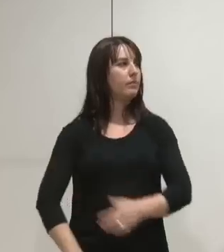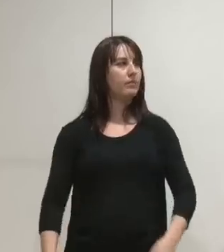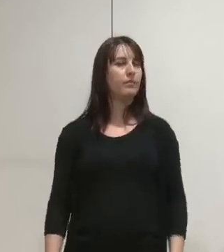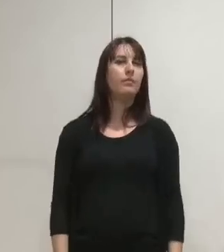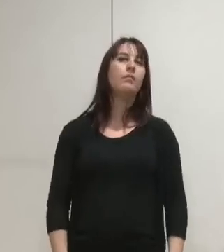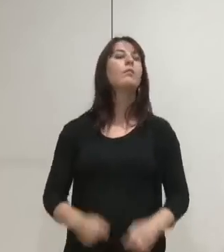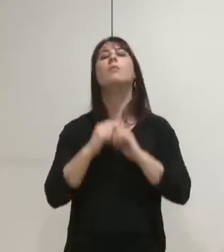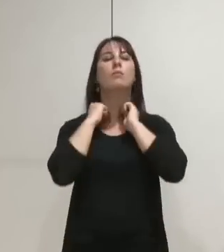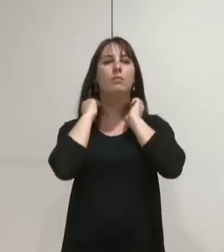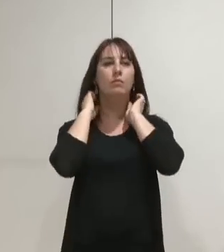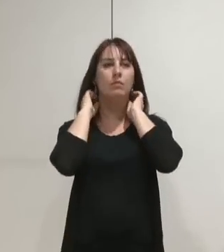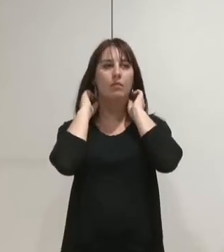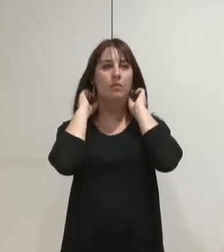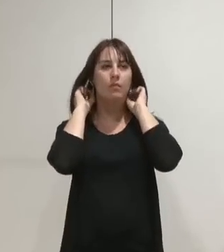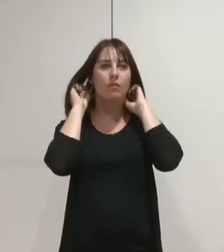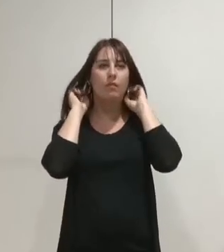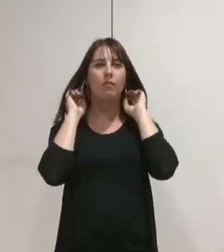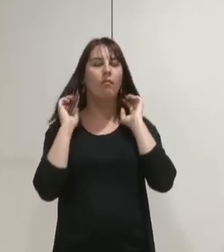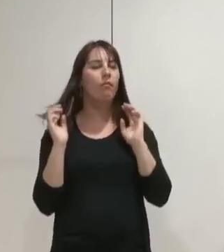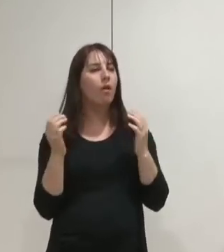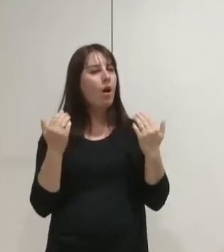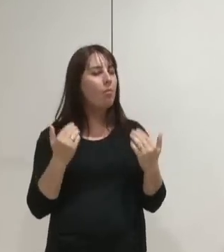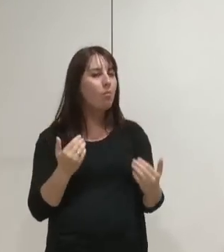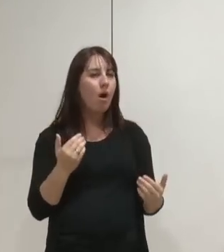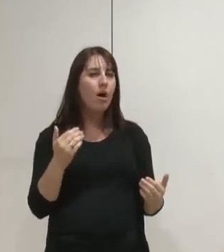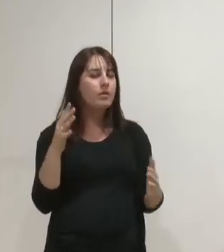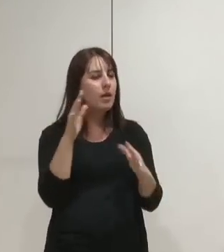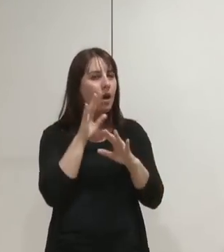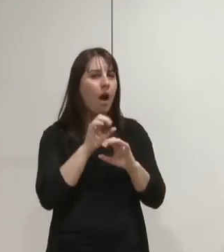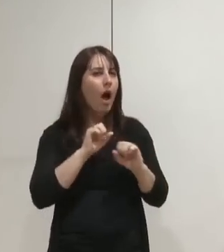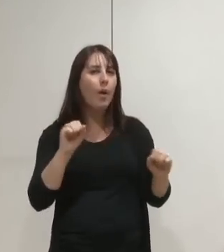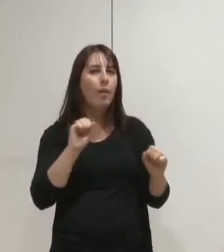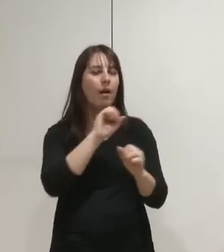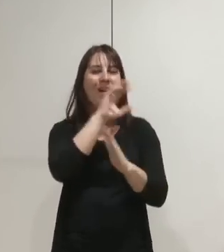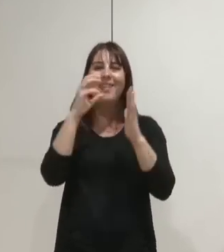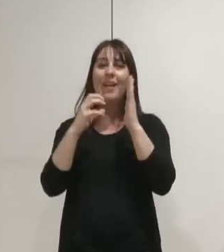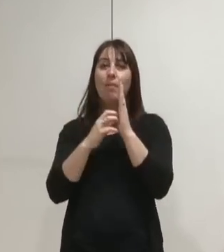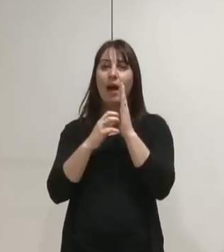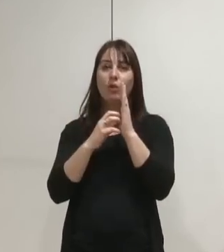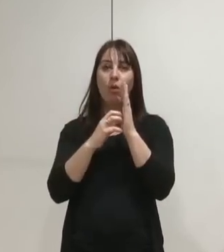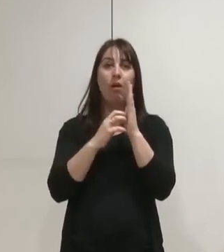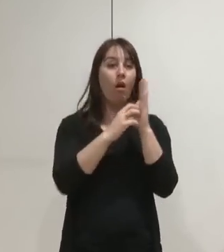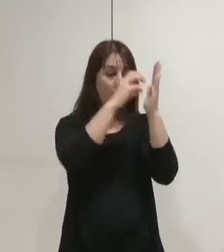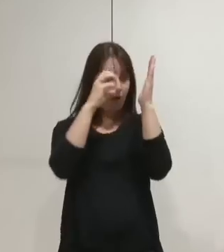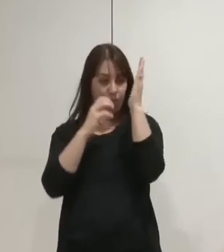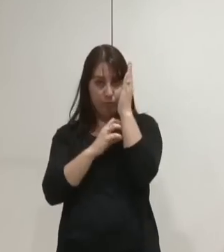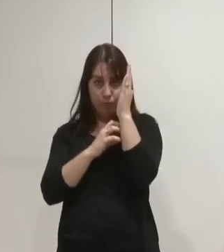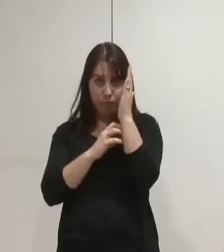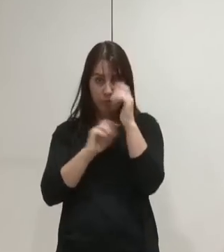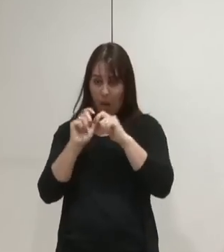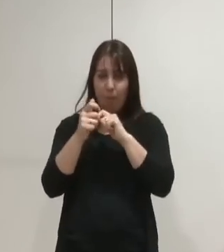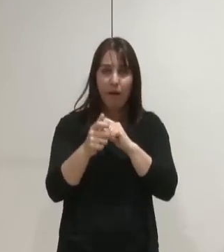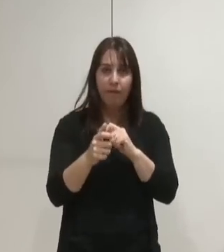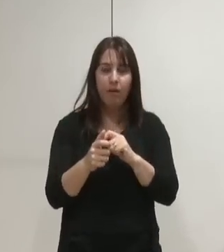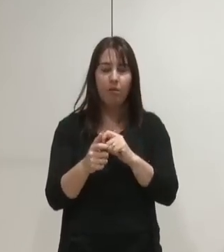me ce qui me fascine c'est votre capacité d'une délibération à l'autre à dire exactement le contraire